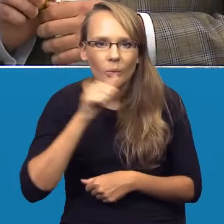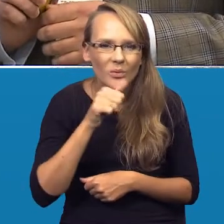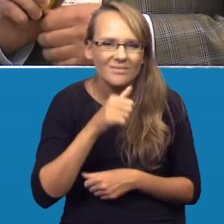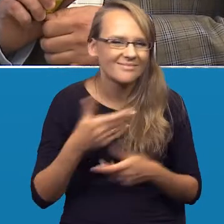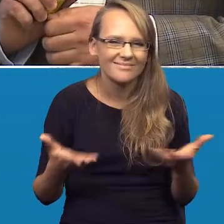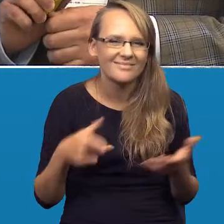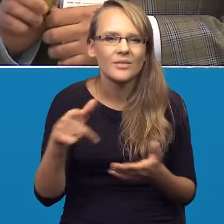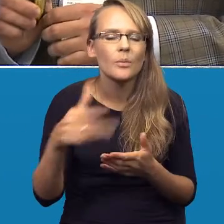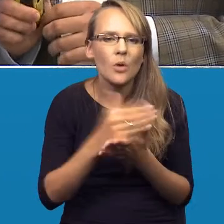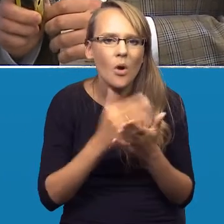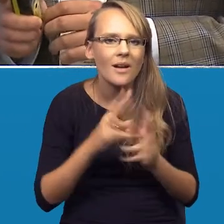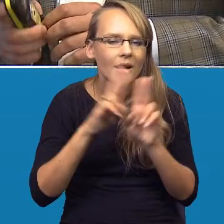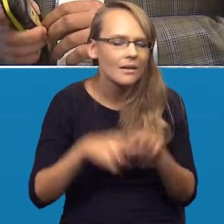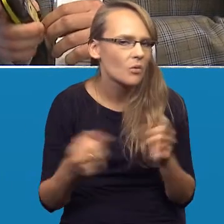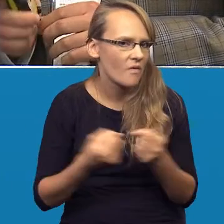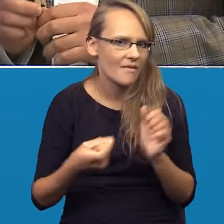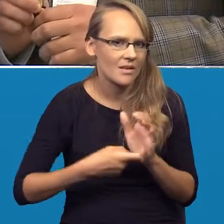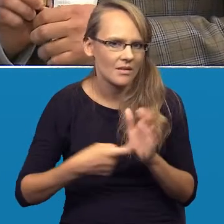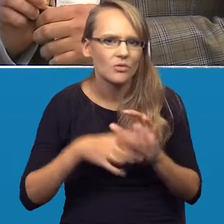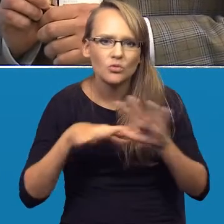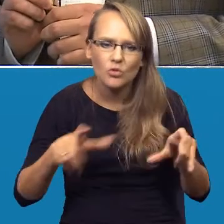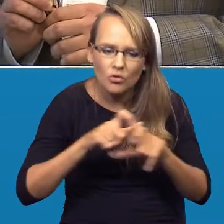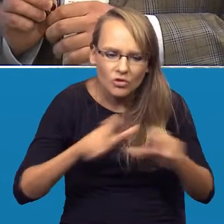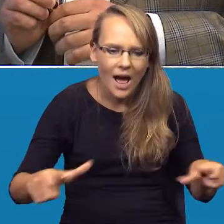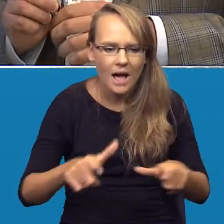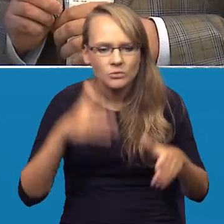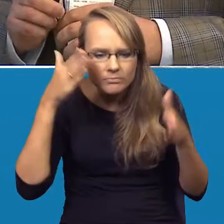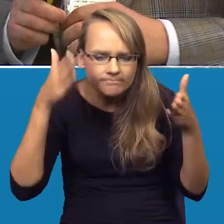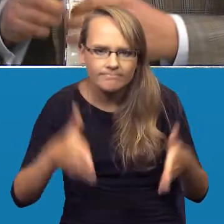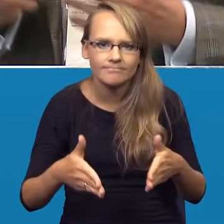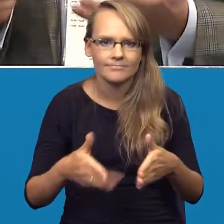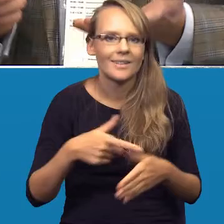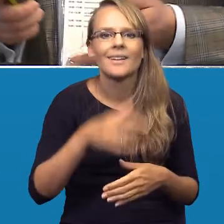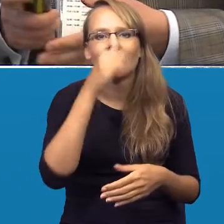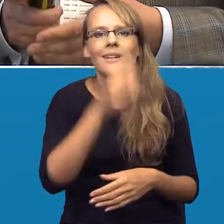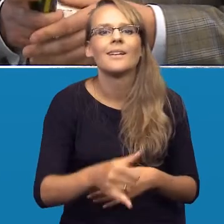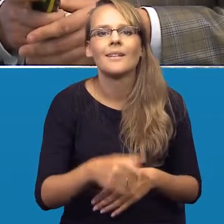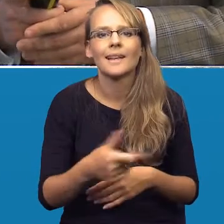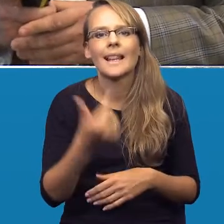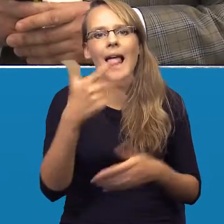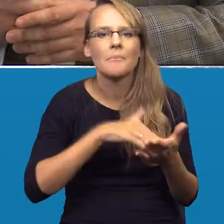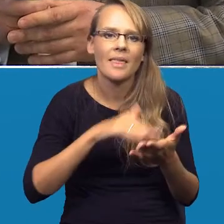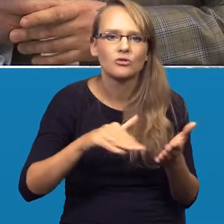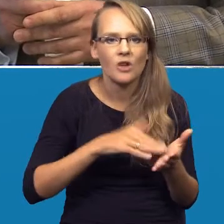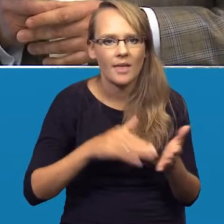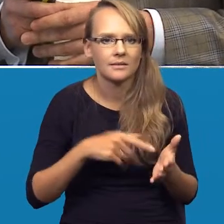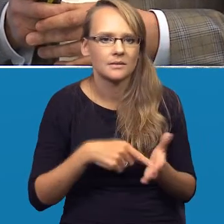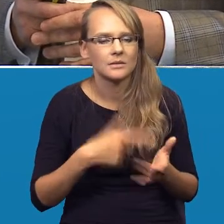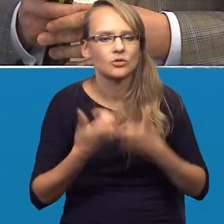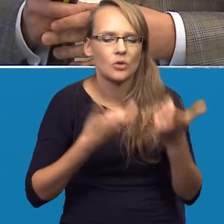ramowe są bardzo wymagające i naprawdę angażują mnóstwo czasu i nie da się w przeciągu paru miesięcy nawet